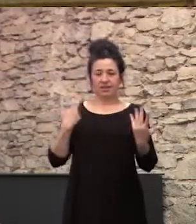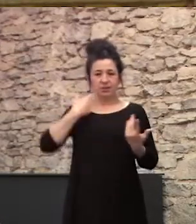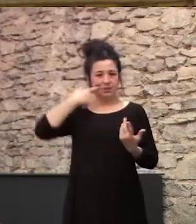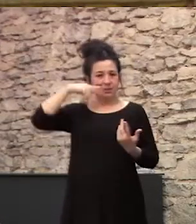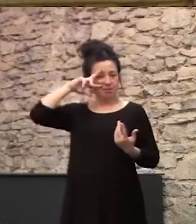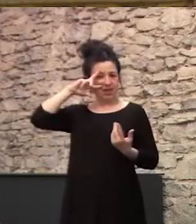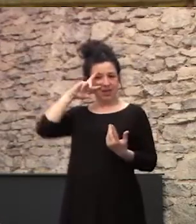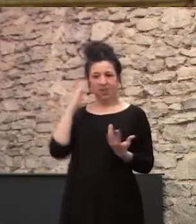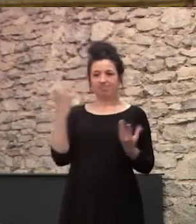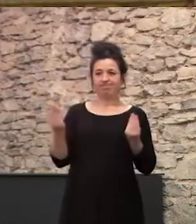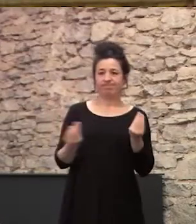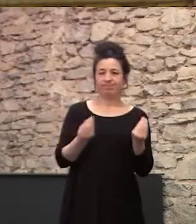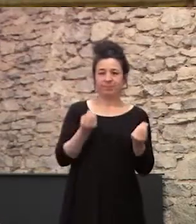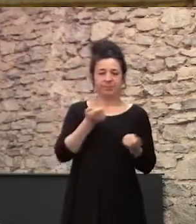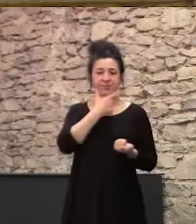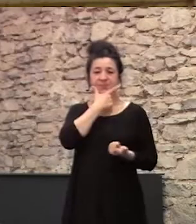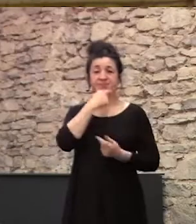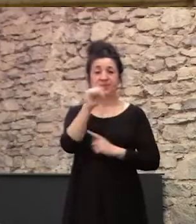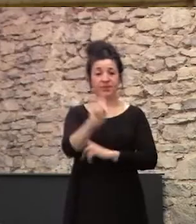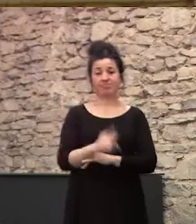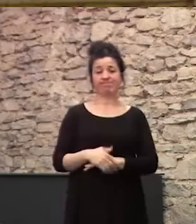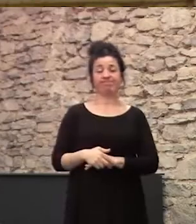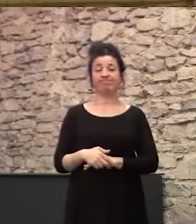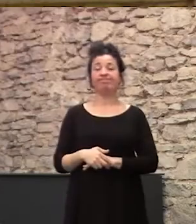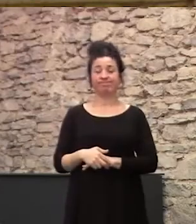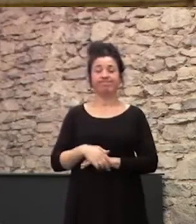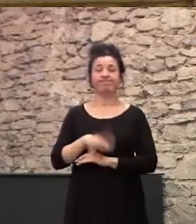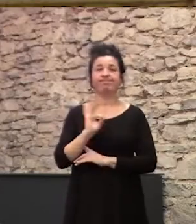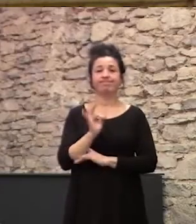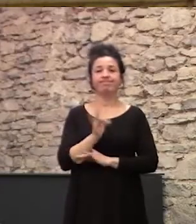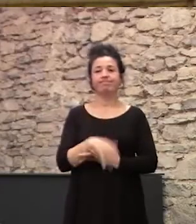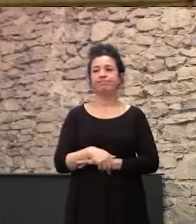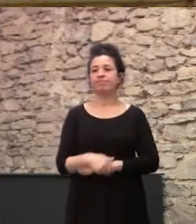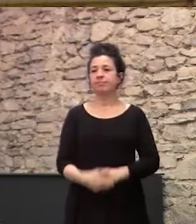esperientzia erraz izan, bai.